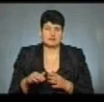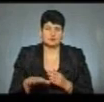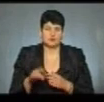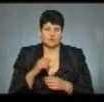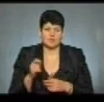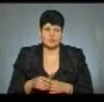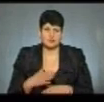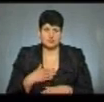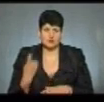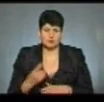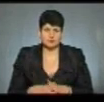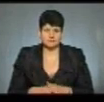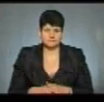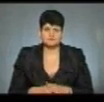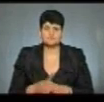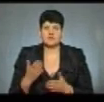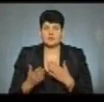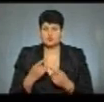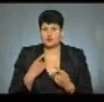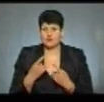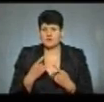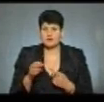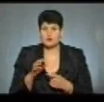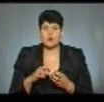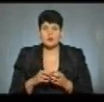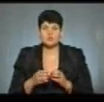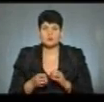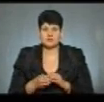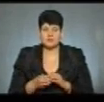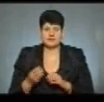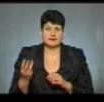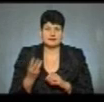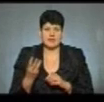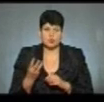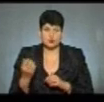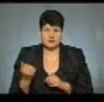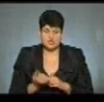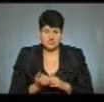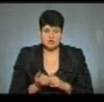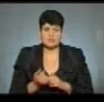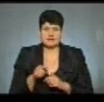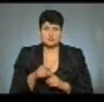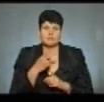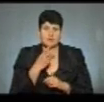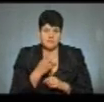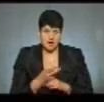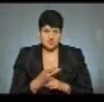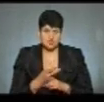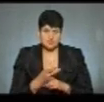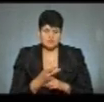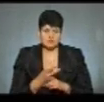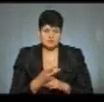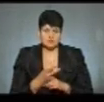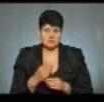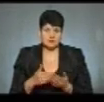область? Якщо говорити за результатами 3-го тижня, те, що ми бачили на